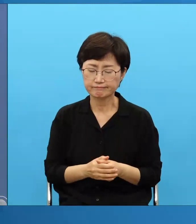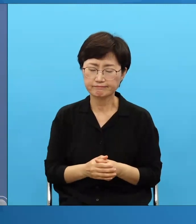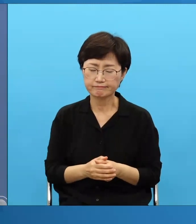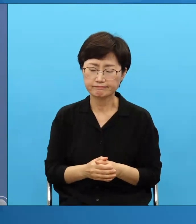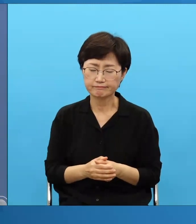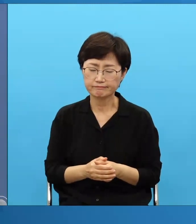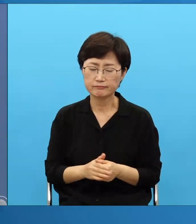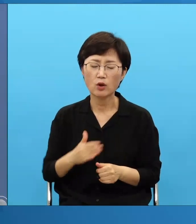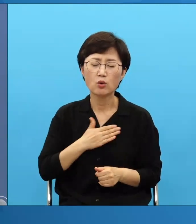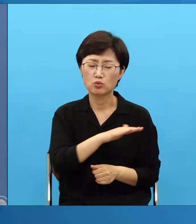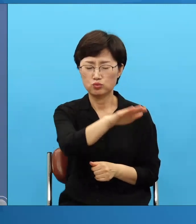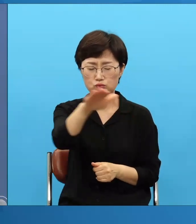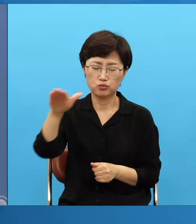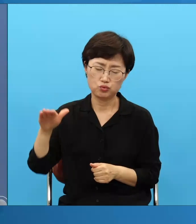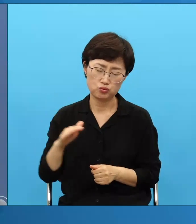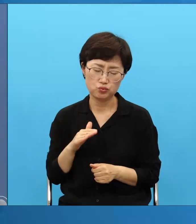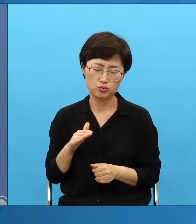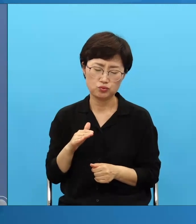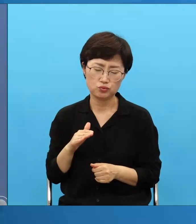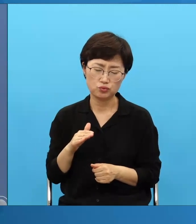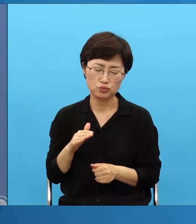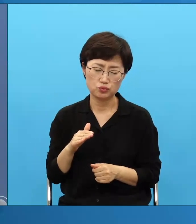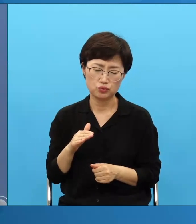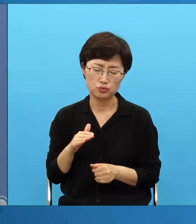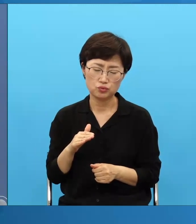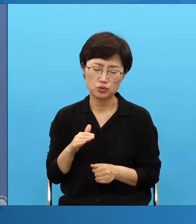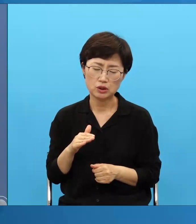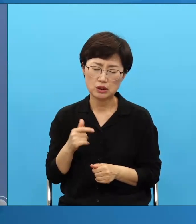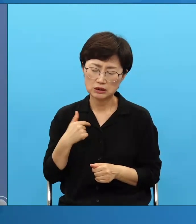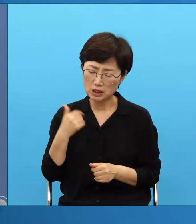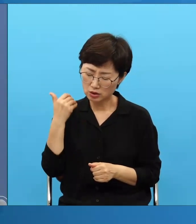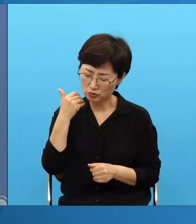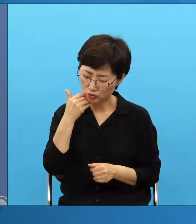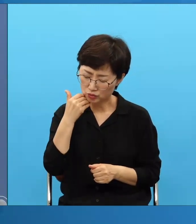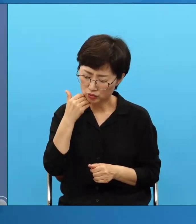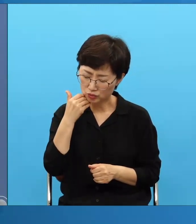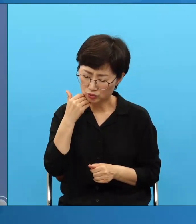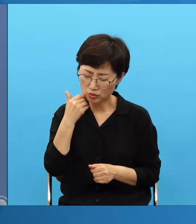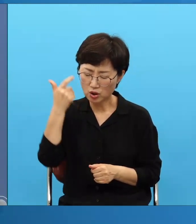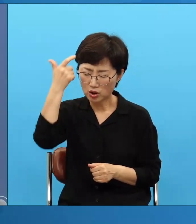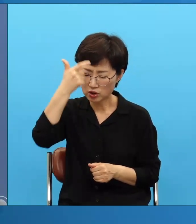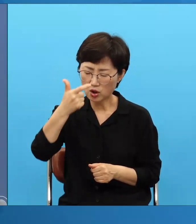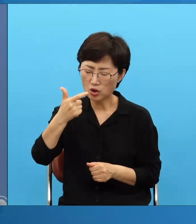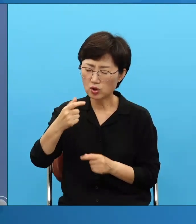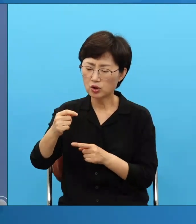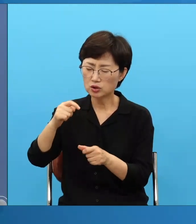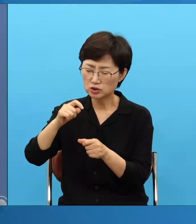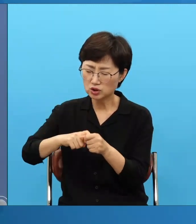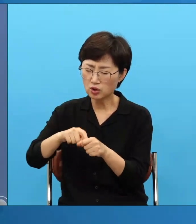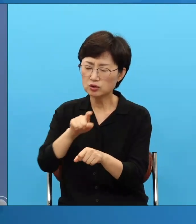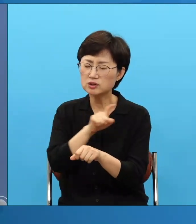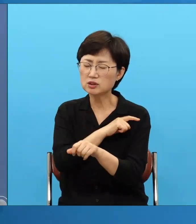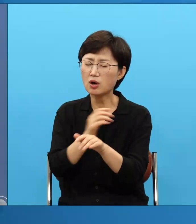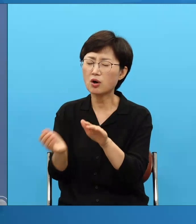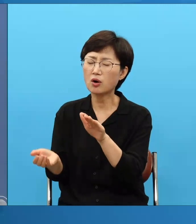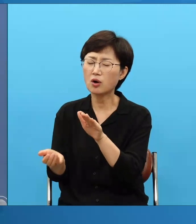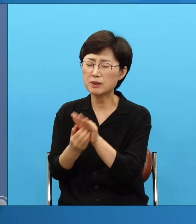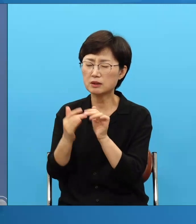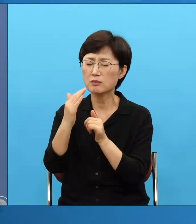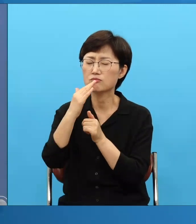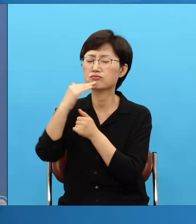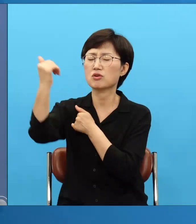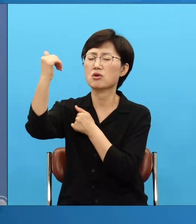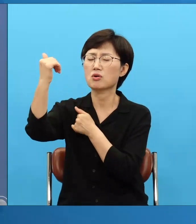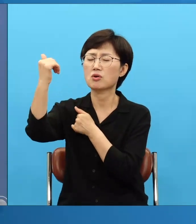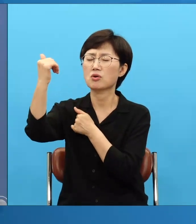thanks. 우리를 세상 사람이 할 수 없는 영적 서밋으로 부르심을 감사를 드립니다. Thank you for calling us